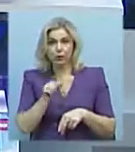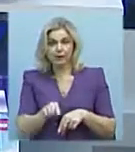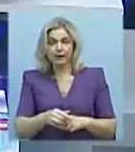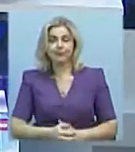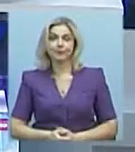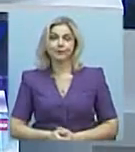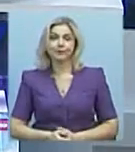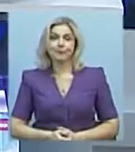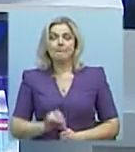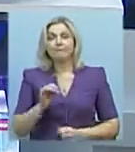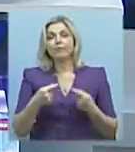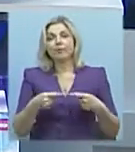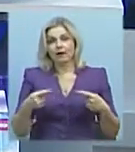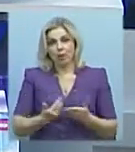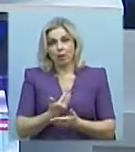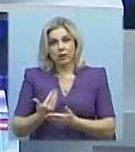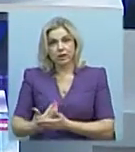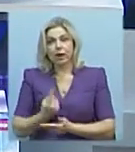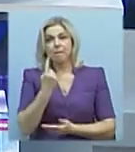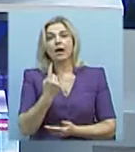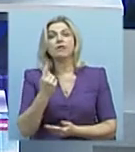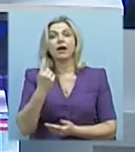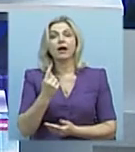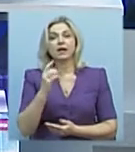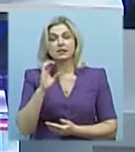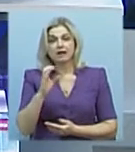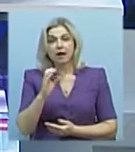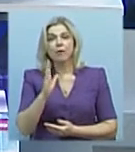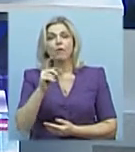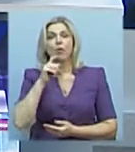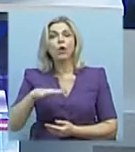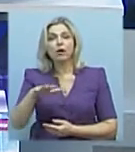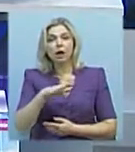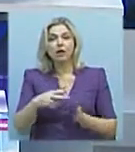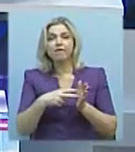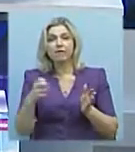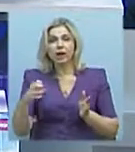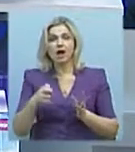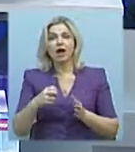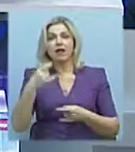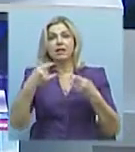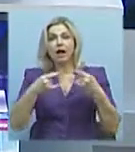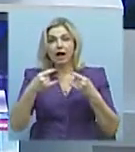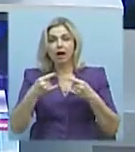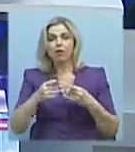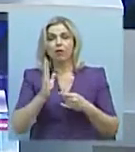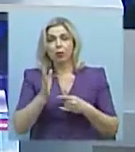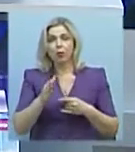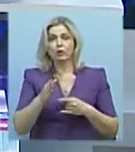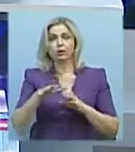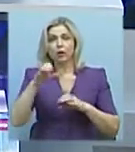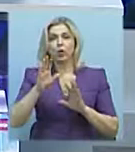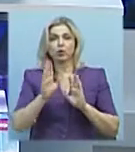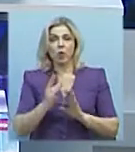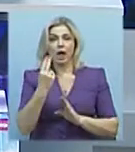до інших подій. З 1 вересня в Україні буде відключено аналогове мовлення. Телеканали вестимуть його в